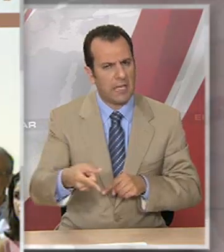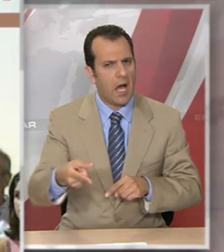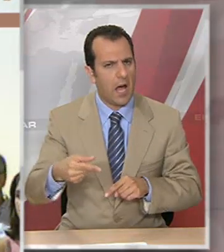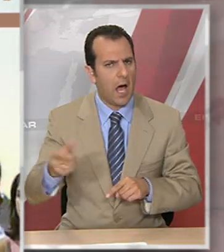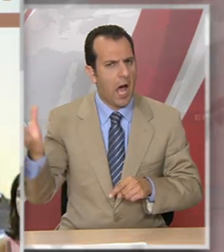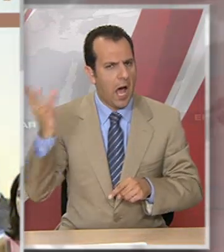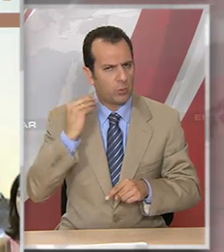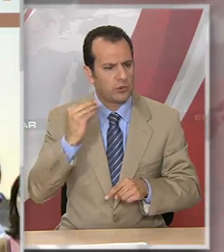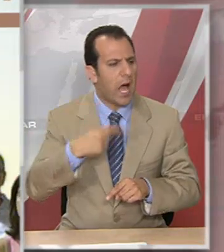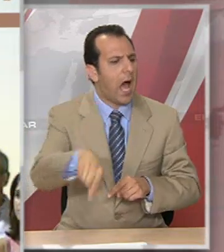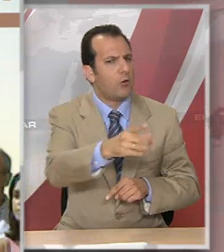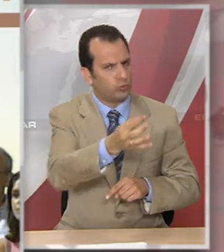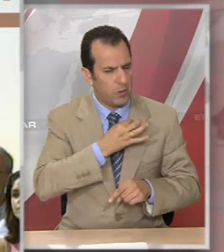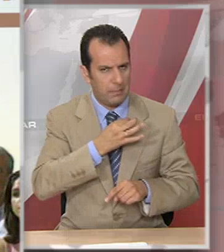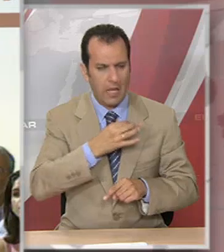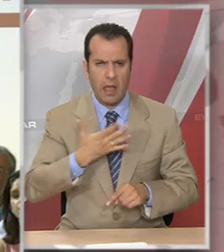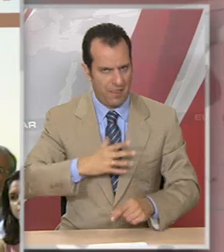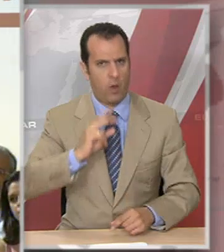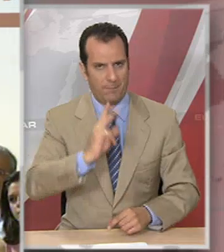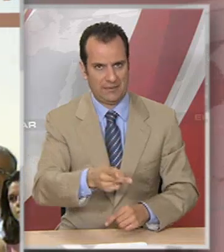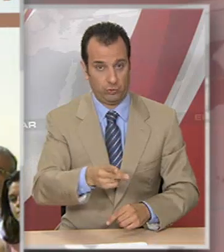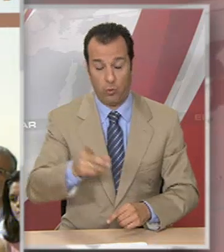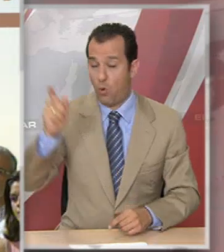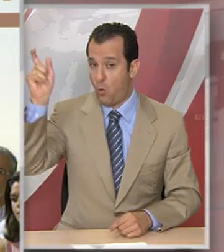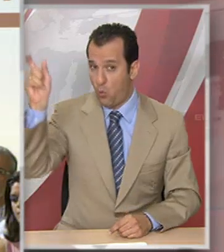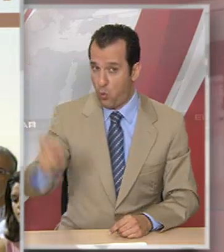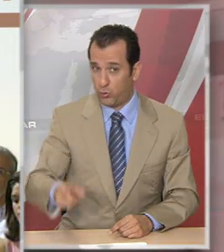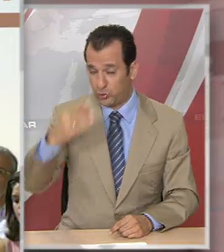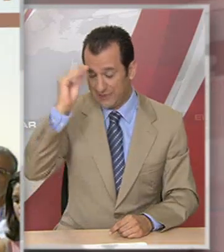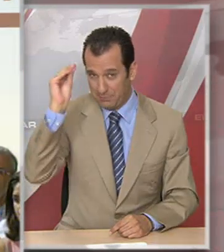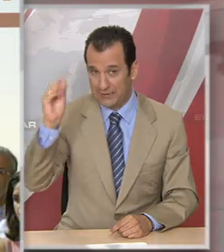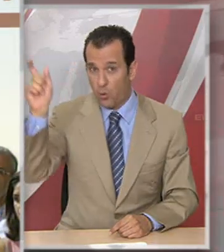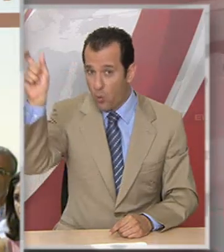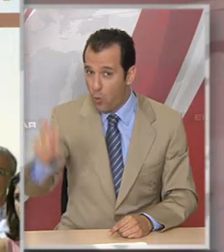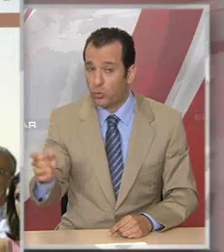τα οποία θα ήθελα να σχολιάσω. Το ένα είπε